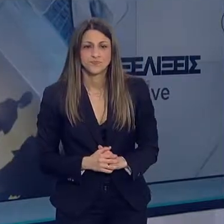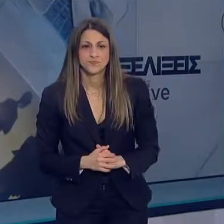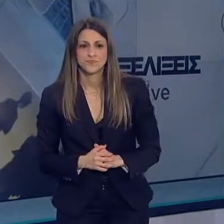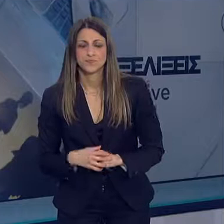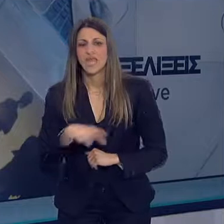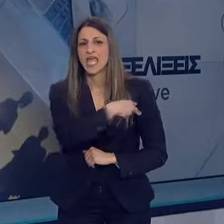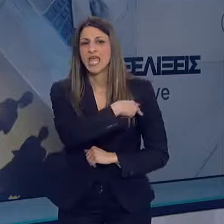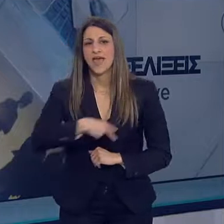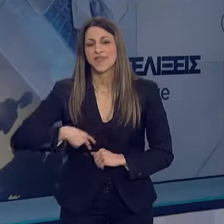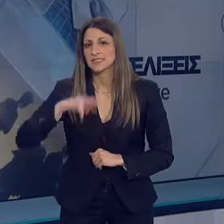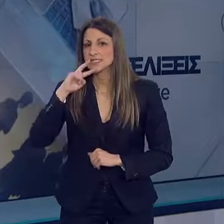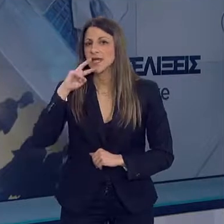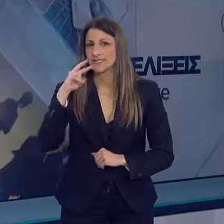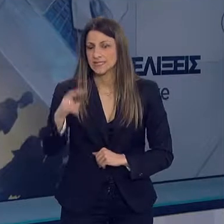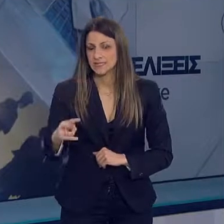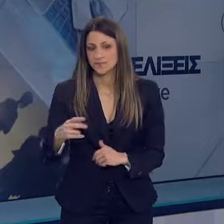Καταρχάς,